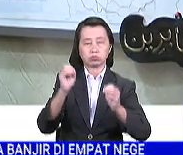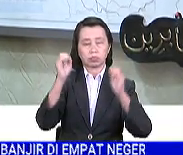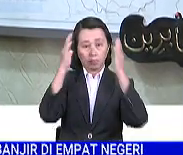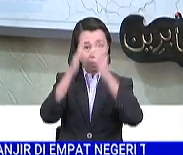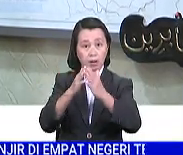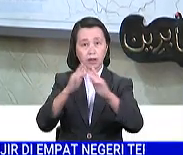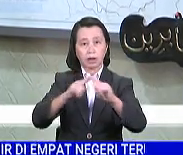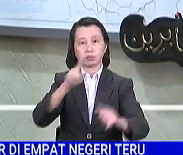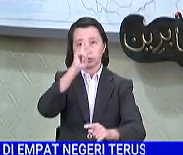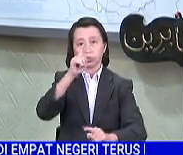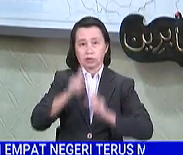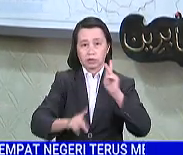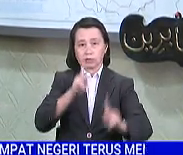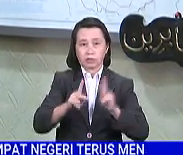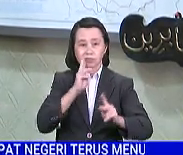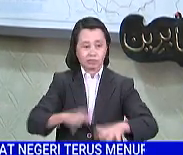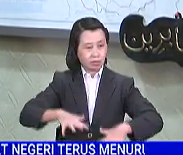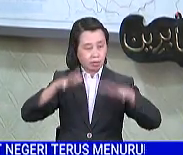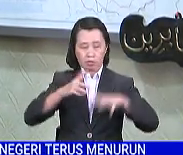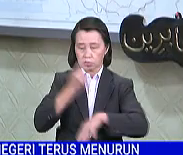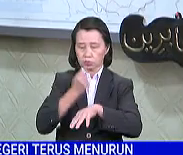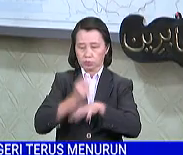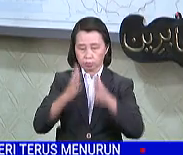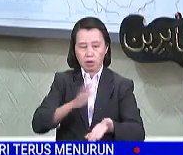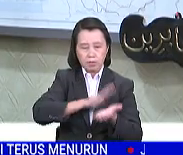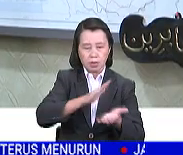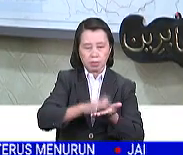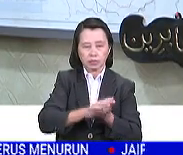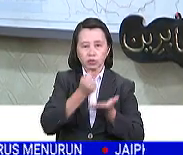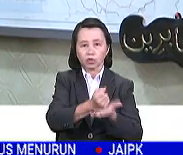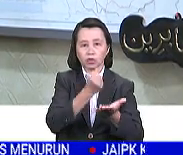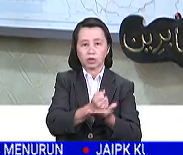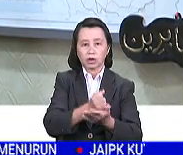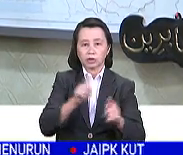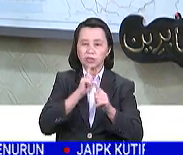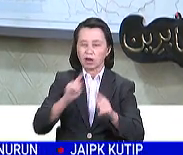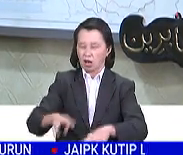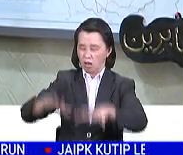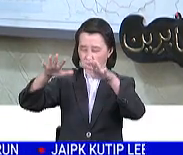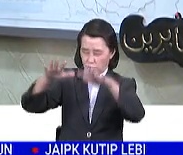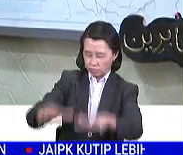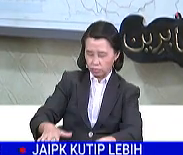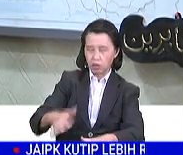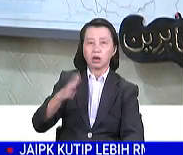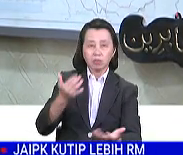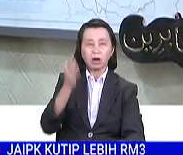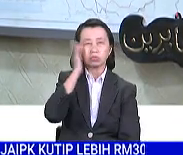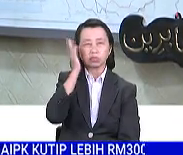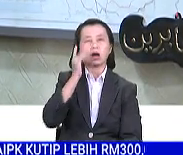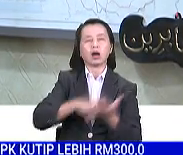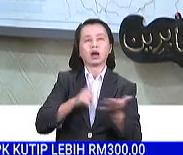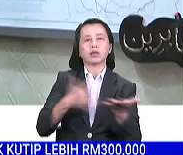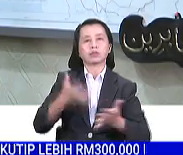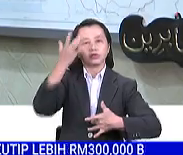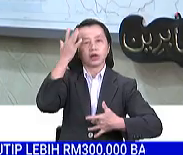Pahang, namun pastinya penduduk terjejas dan juga petugas yang terlibat secara langsung dengan bencana banjir ingin tahu apakah